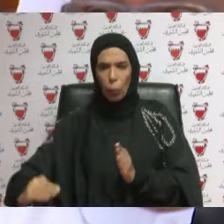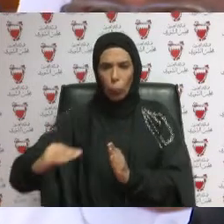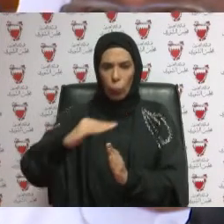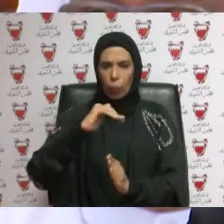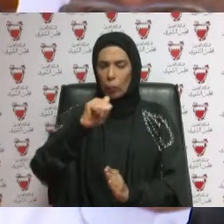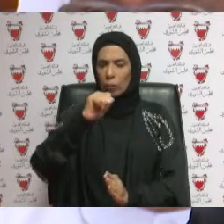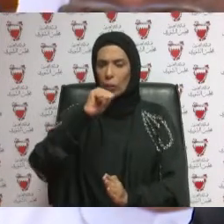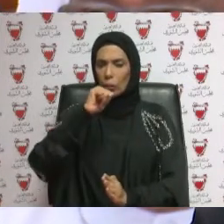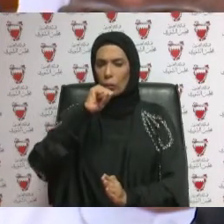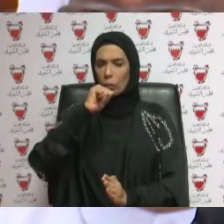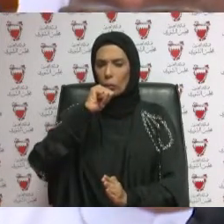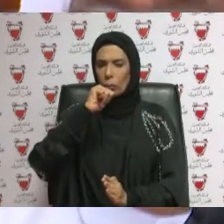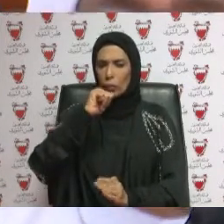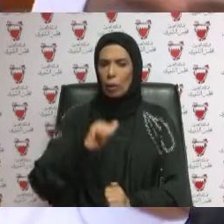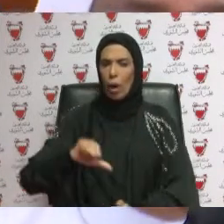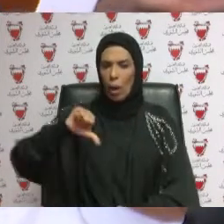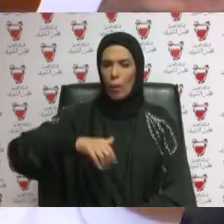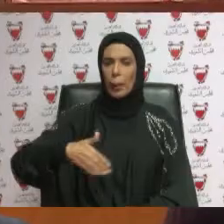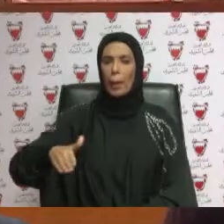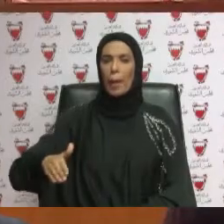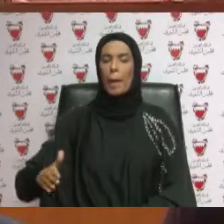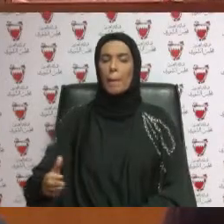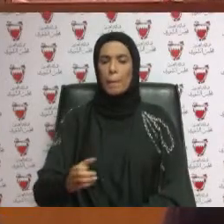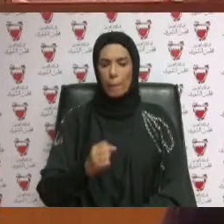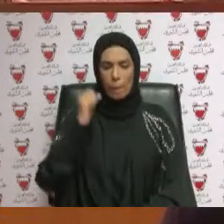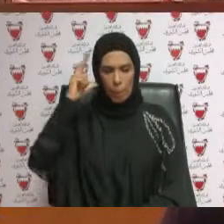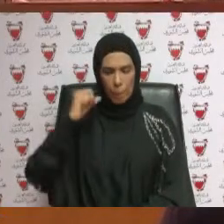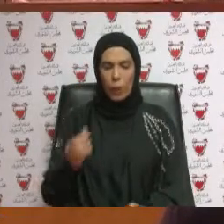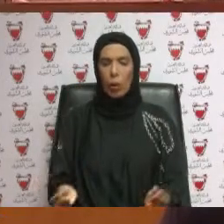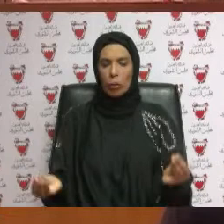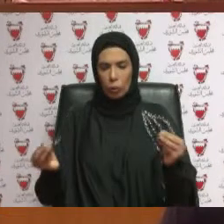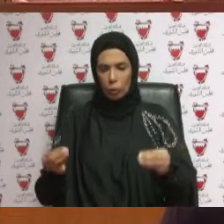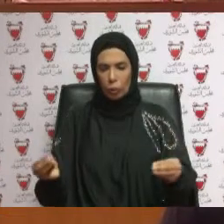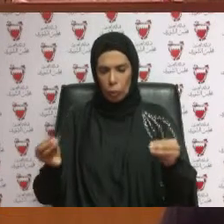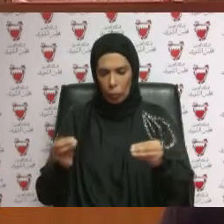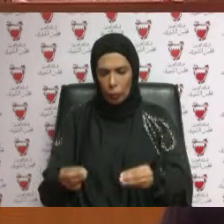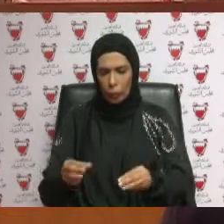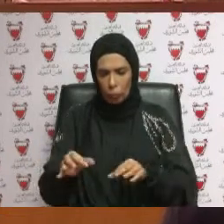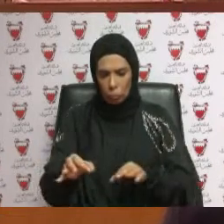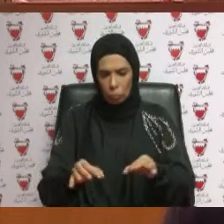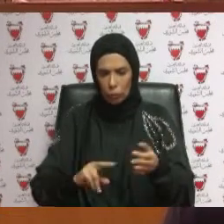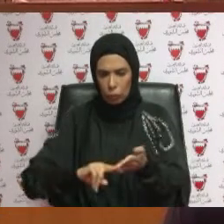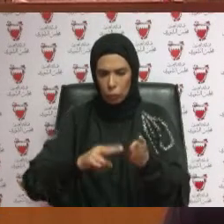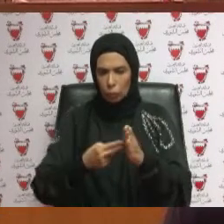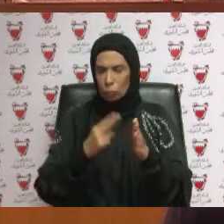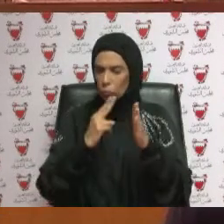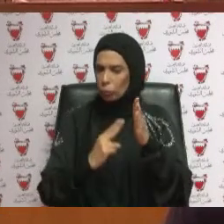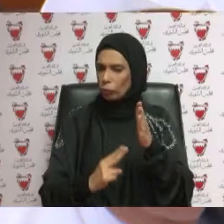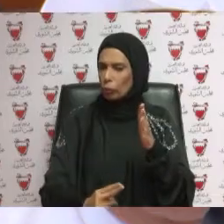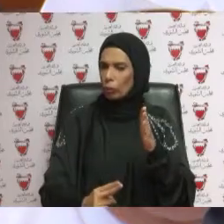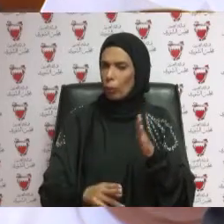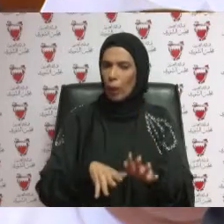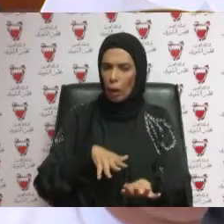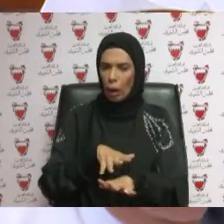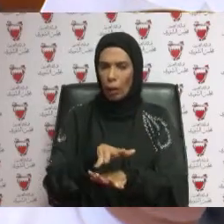المائية ستتعرض للضرر. فأنا محتاجين إلى مزيد من اتخاذ التدابير والاحتراز والتكيف